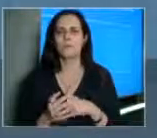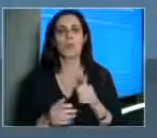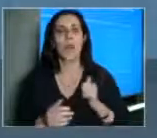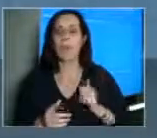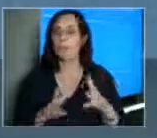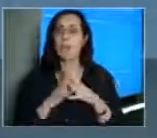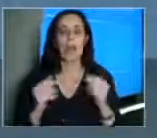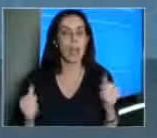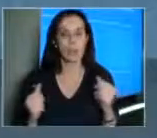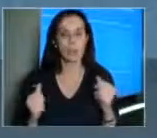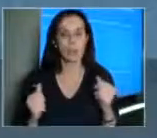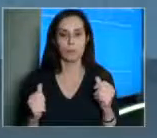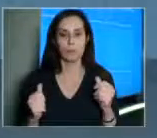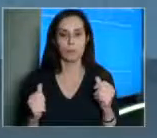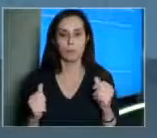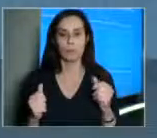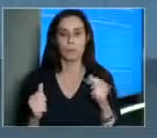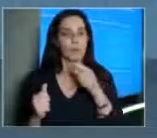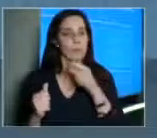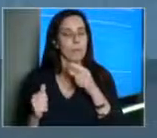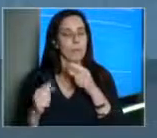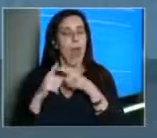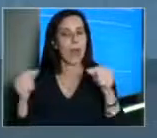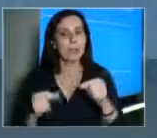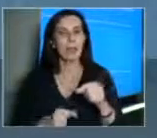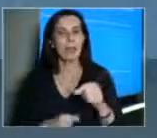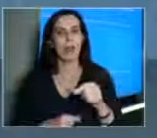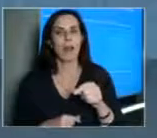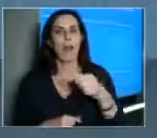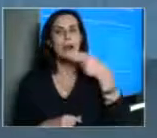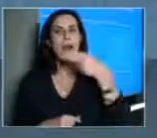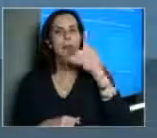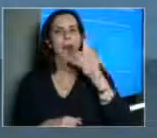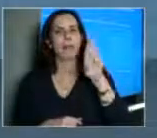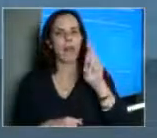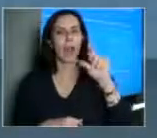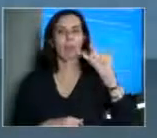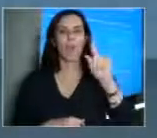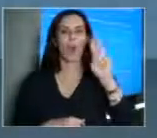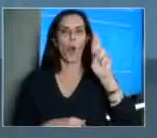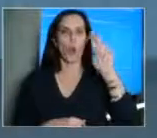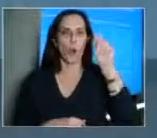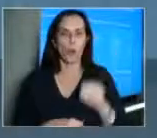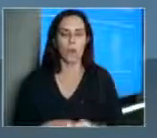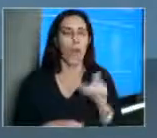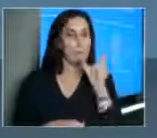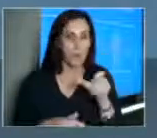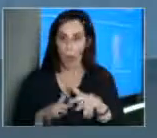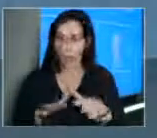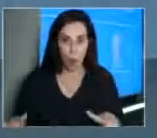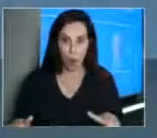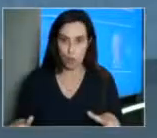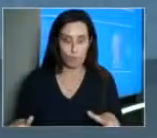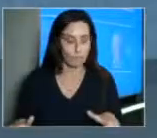הנעדרים ממבצע צוק איתן? תראי, תוצאה אחת ודאית היא שהמילה יאוש, או